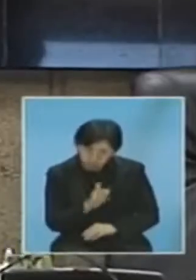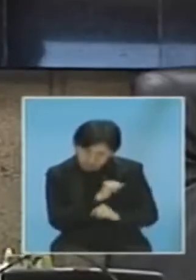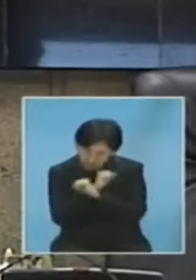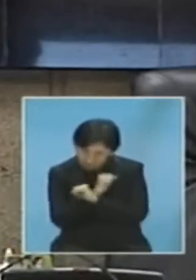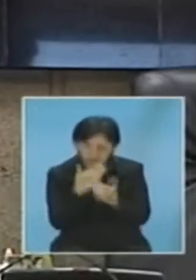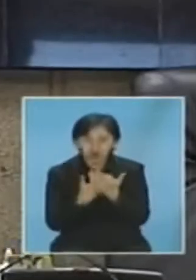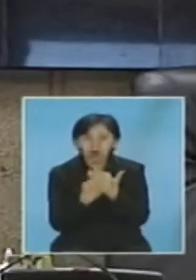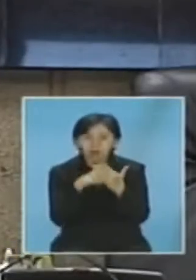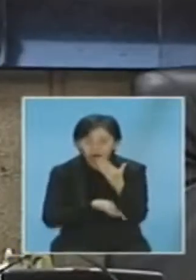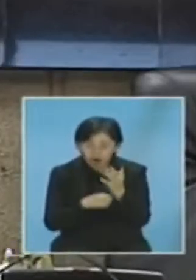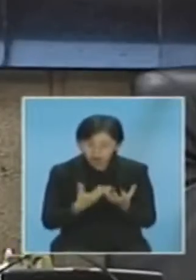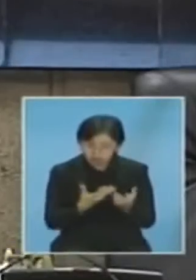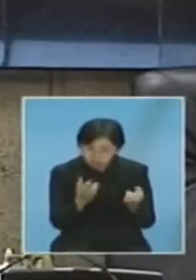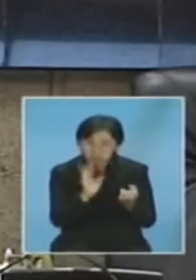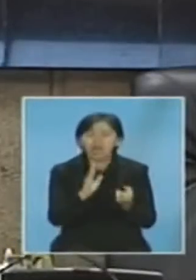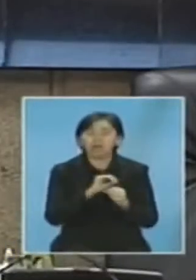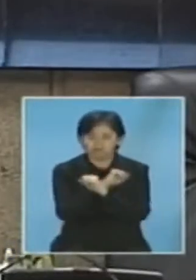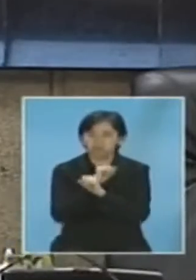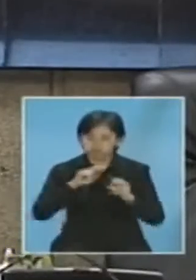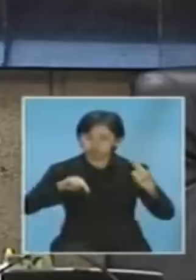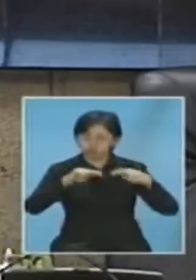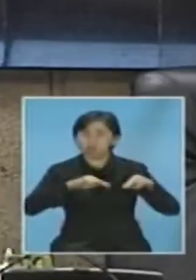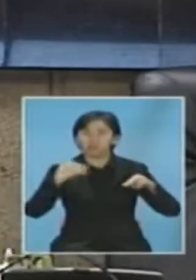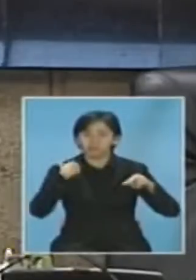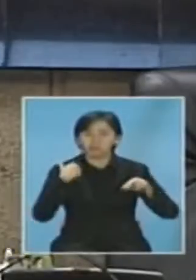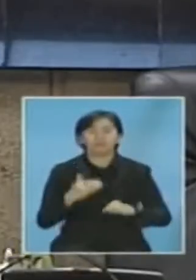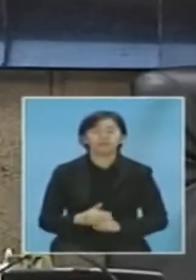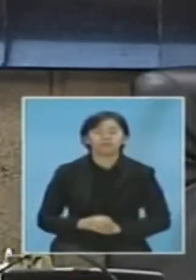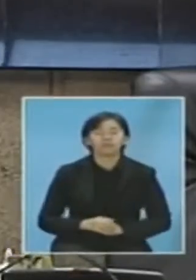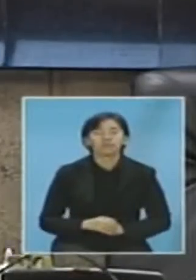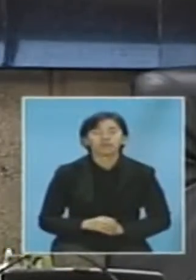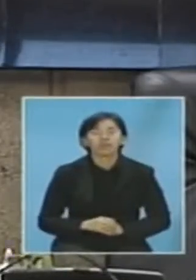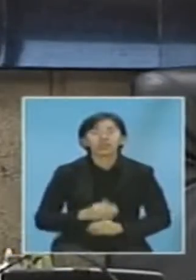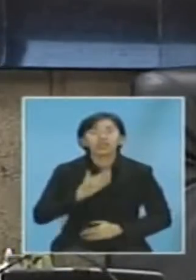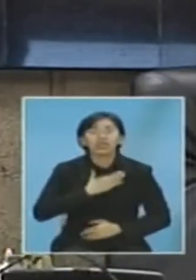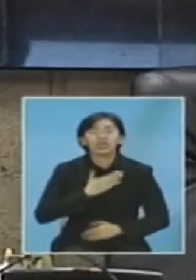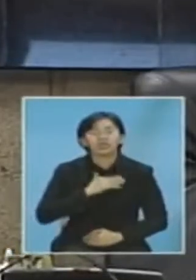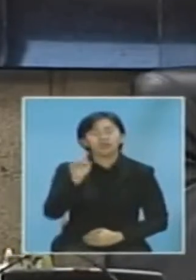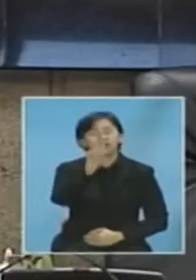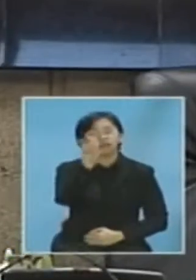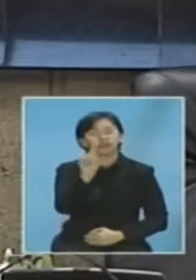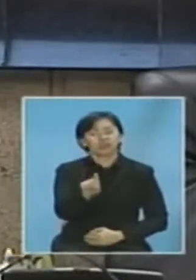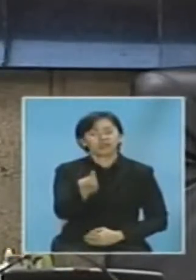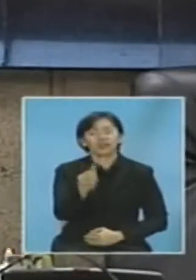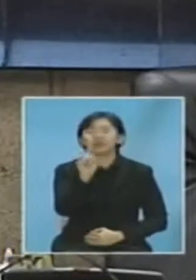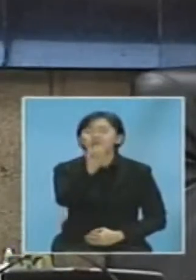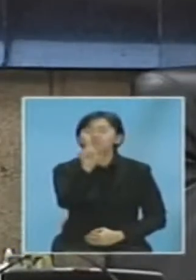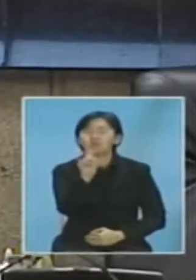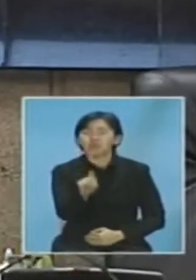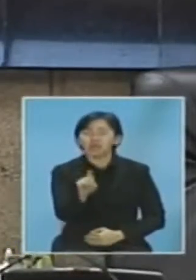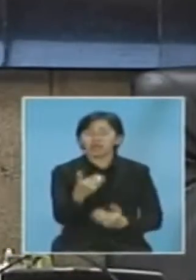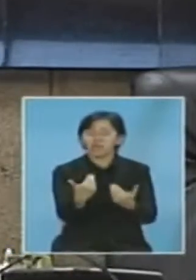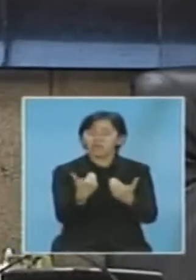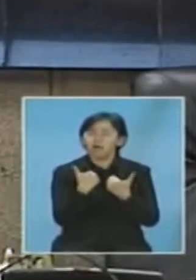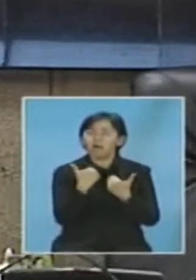ตและเสียหายค่ะอย่างไรก็ตามดิฉันยังมีข้อสงสัยในสาระสำคัญเกี่ยวกับการกล่าวหา